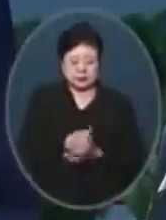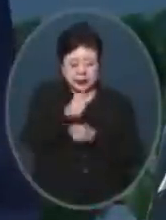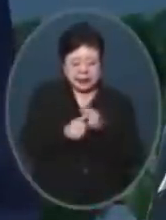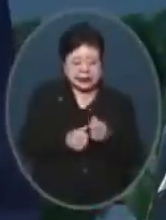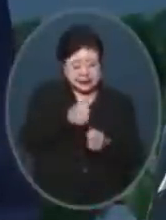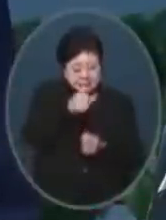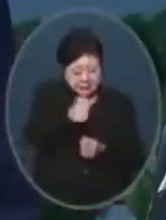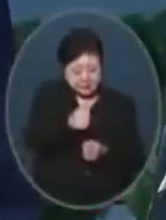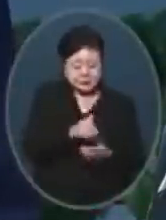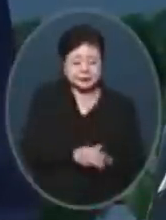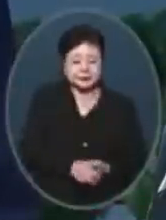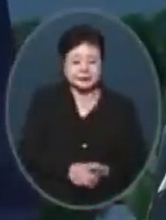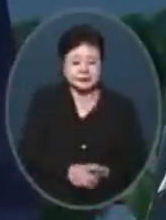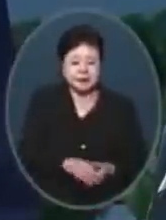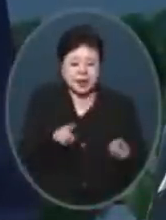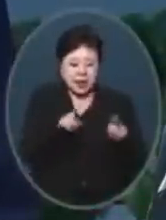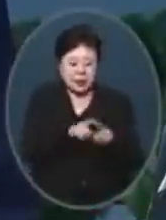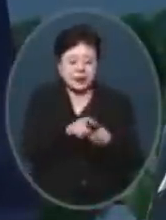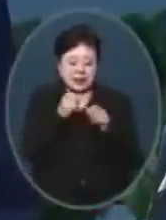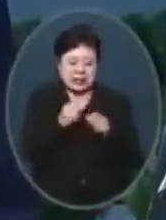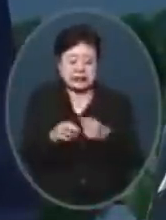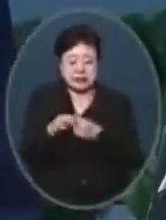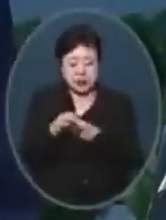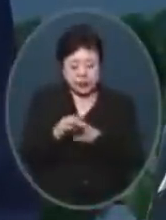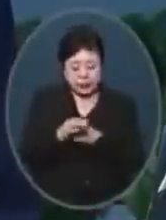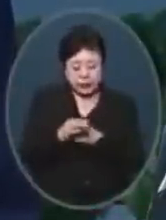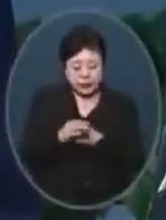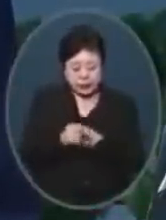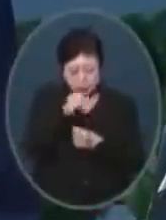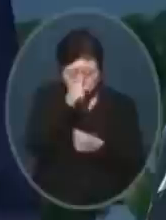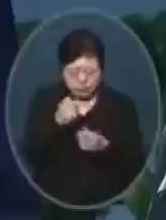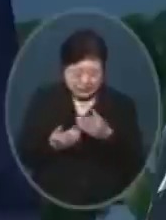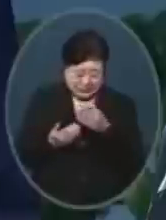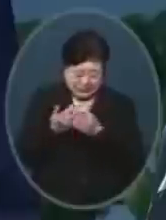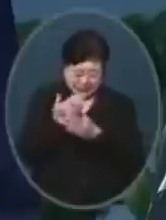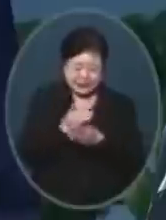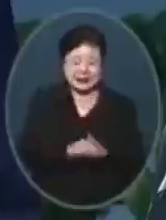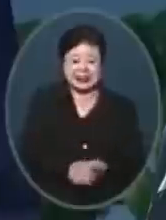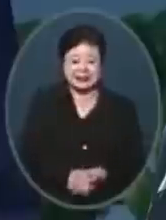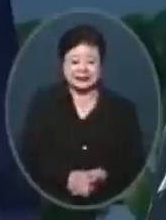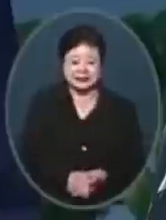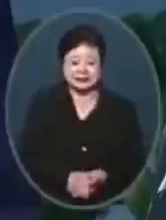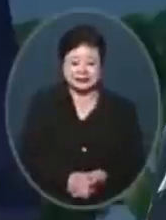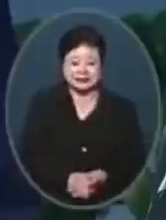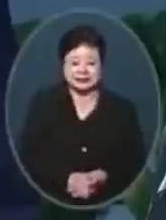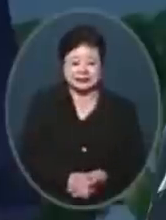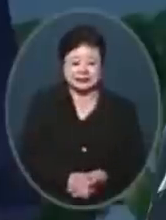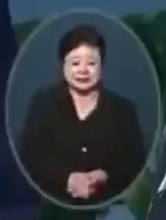하나님이 같이 계시면 좋은 일이 일어난다.